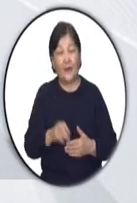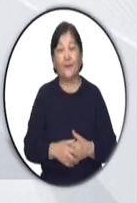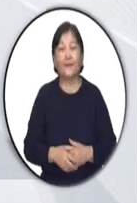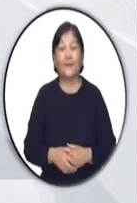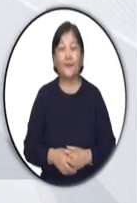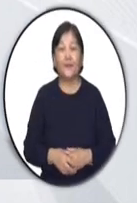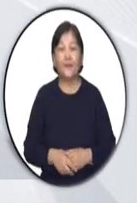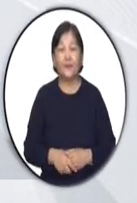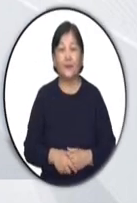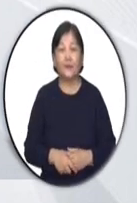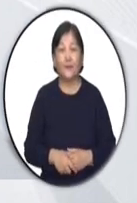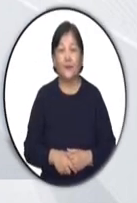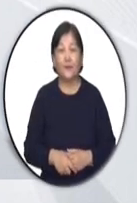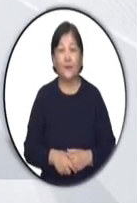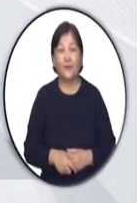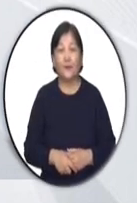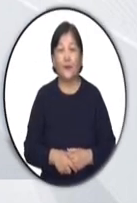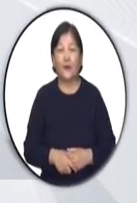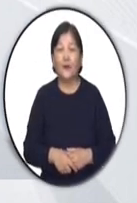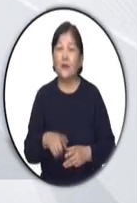Сайн бодоод хариулаарай.